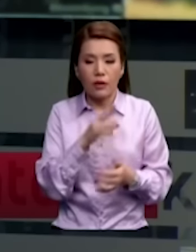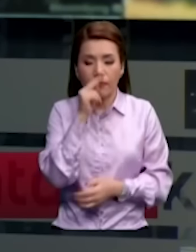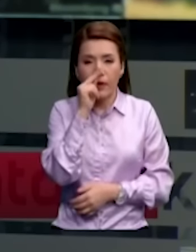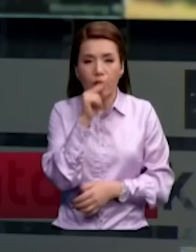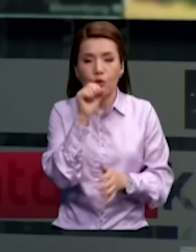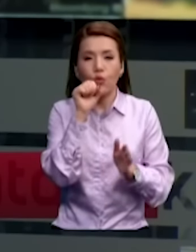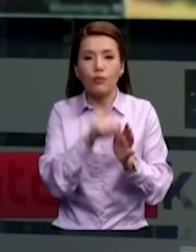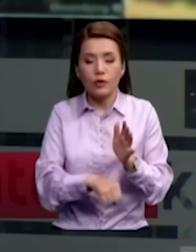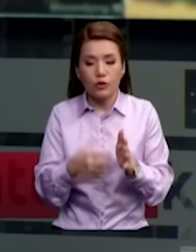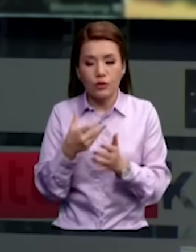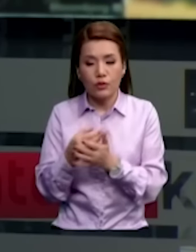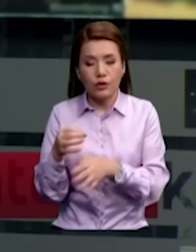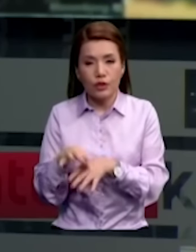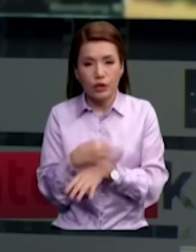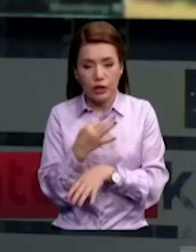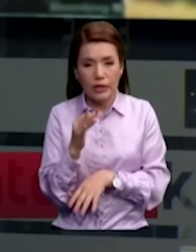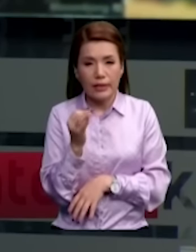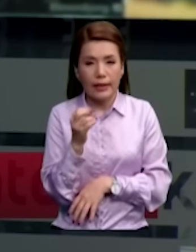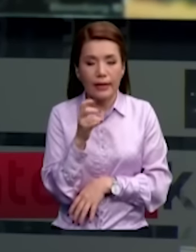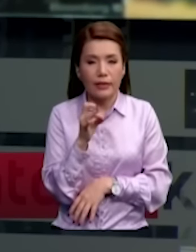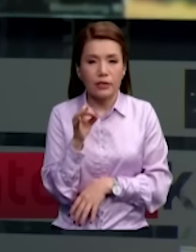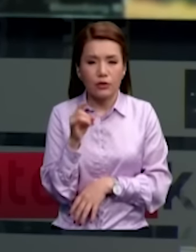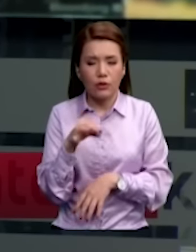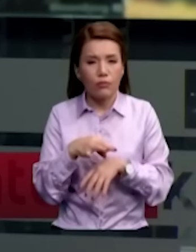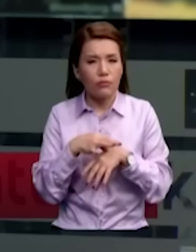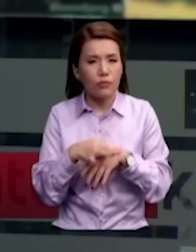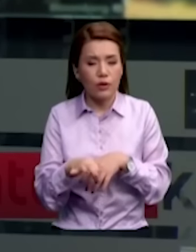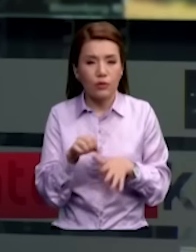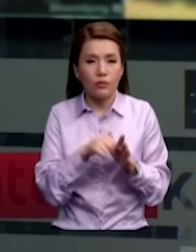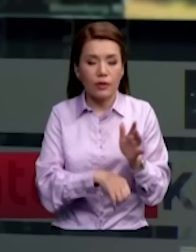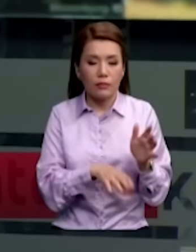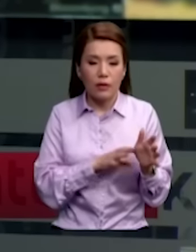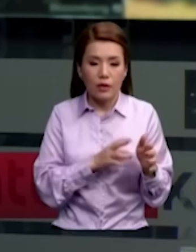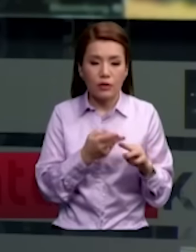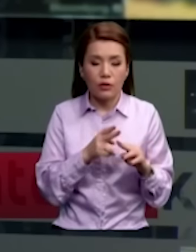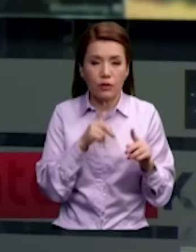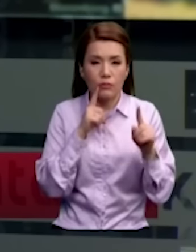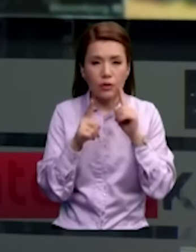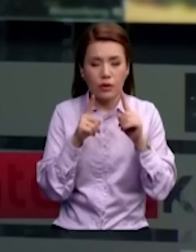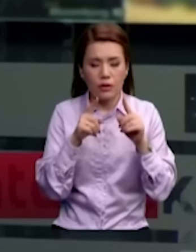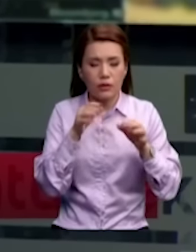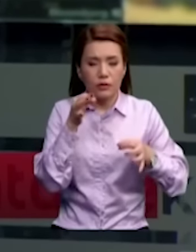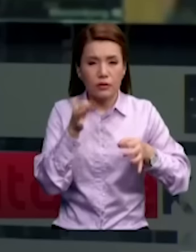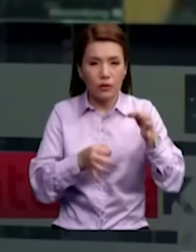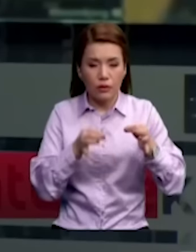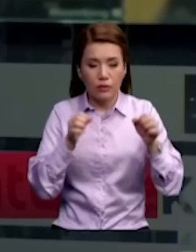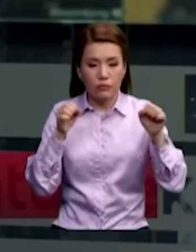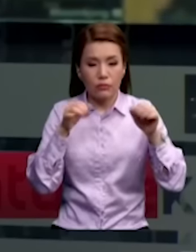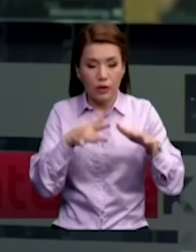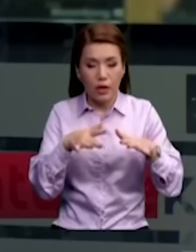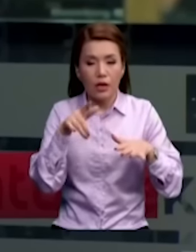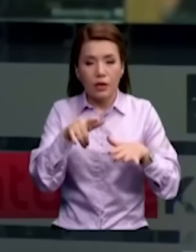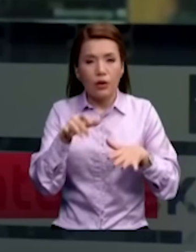в убийстве своей жены Салтанат Нукеновой с особой жестокостью. На заседании стали известны жуткие факты смерти Салтанат, а